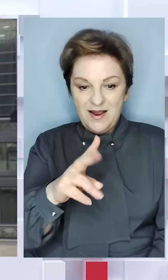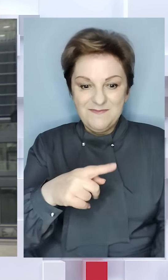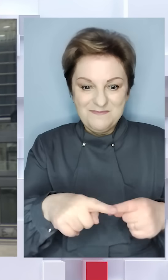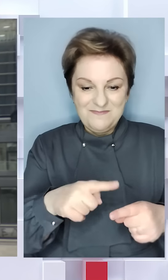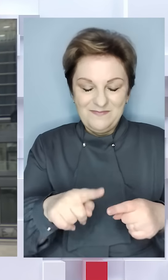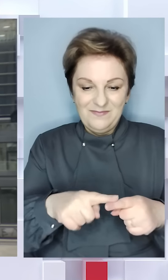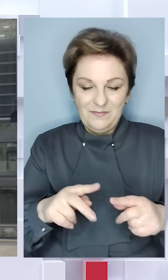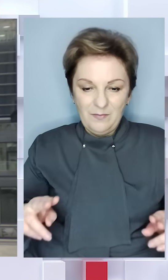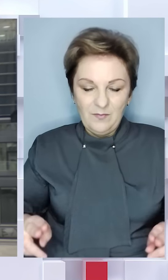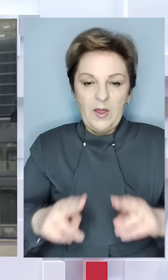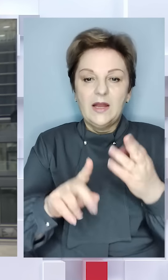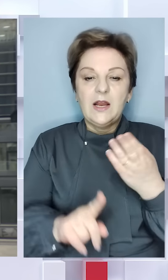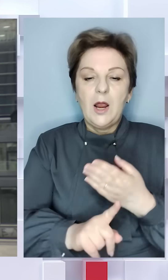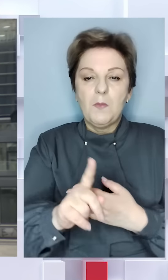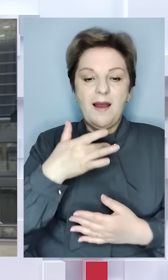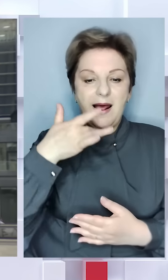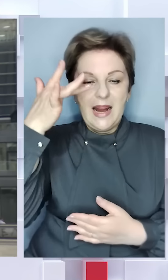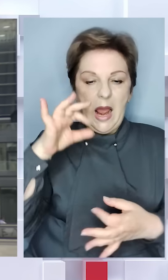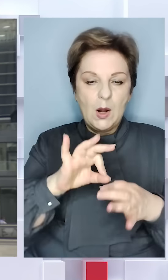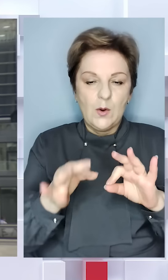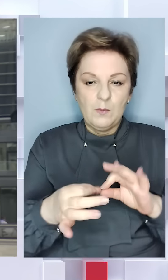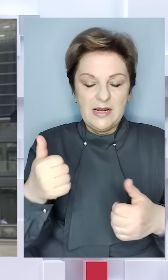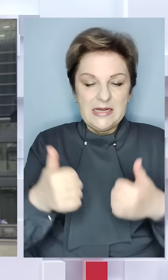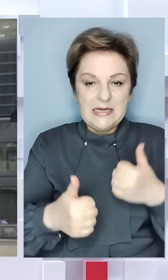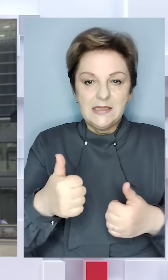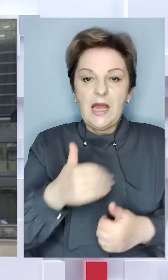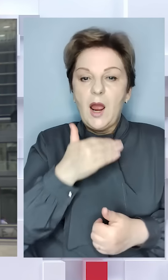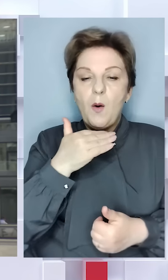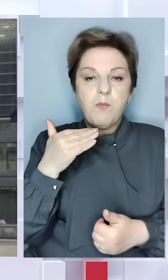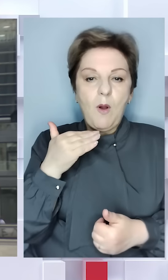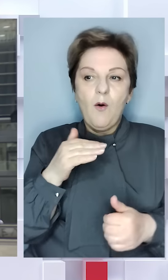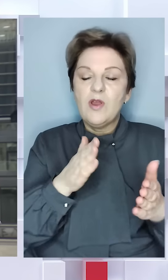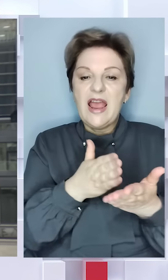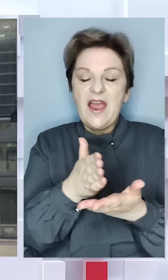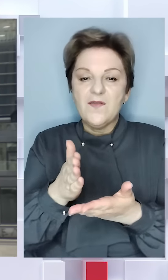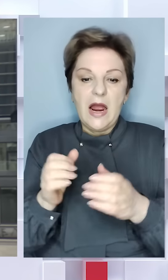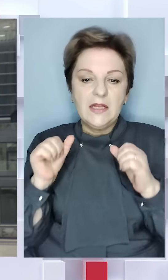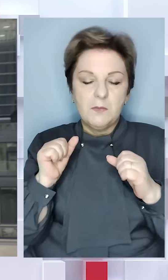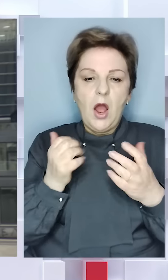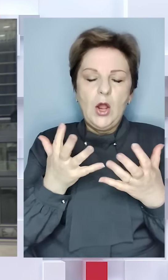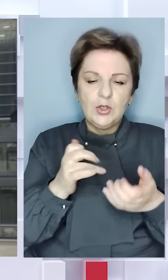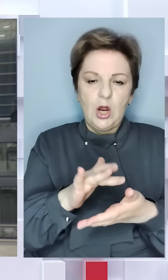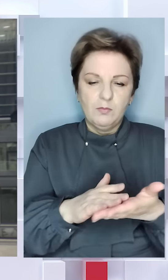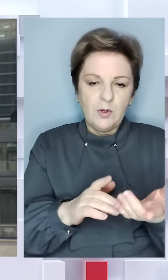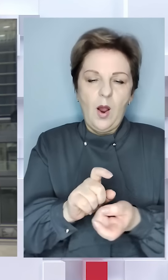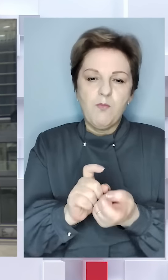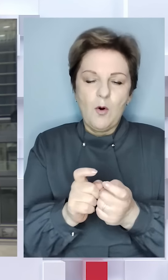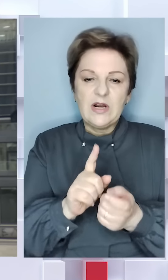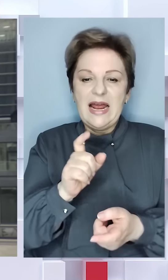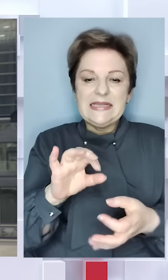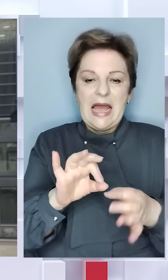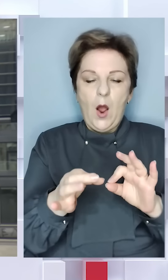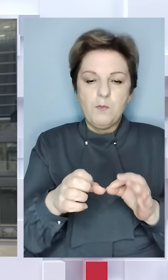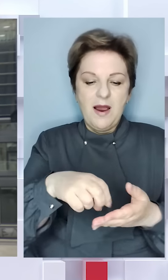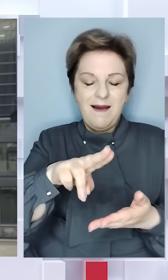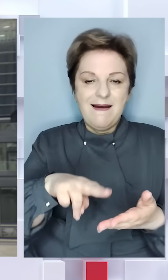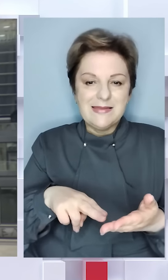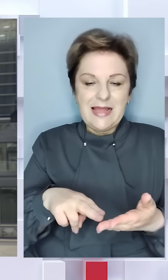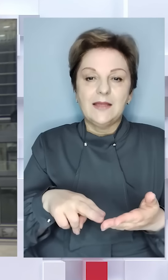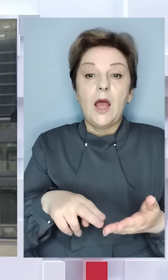Парижі розпочнуться літні Олімпійські ігри. У багатьох видах спорту ще і досі триває боротьба за олімпійські